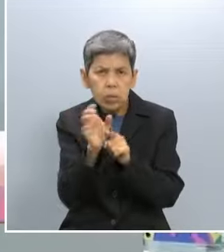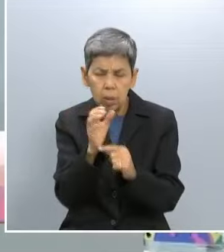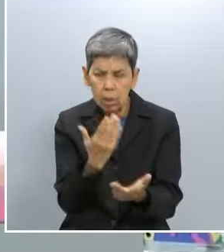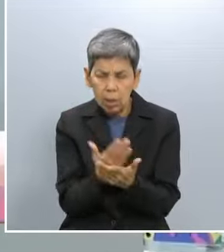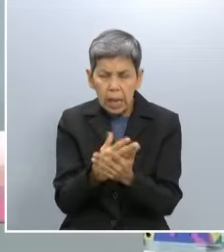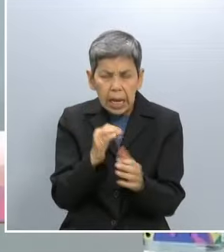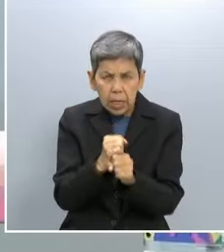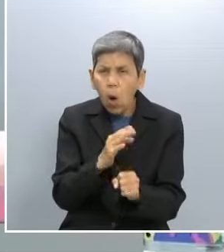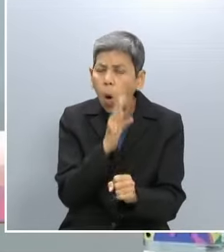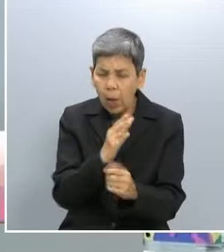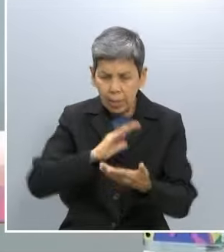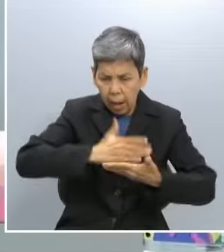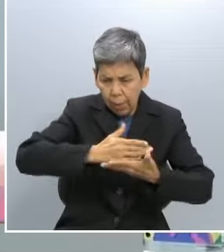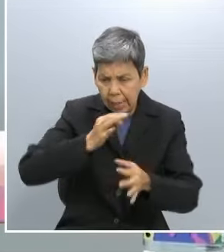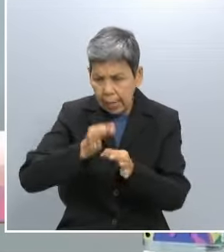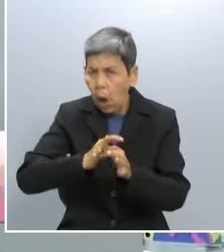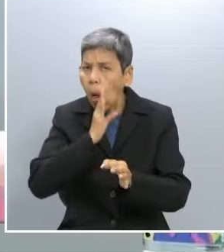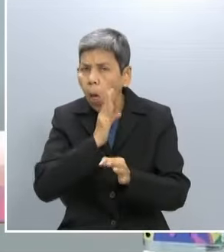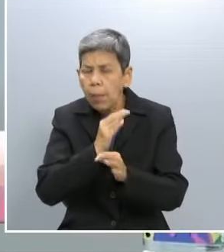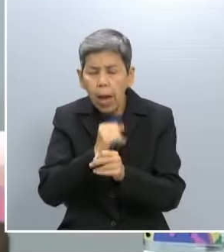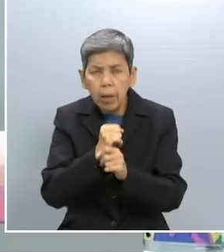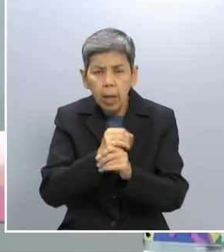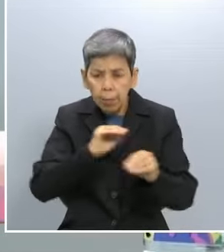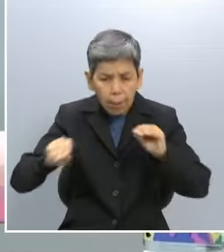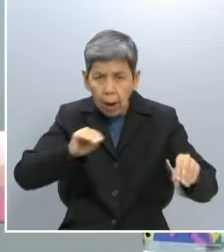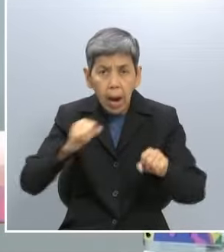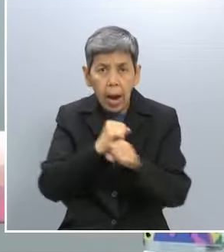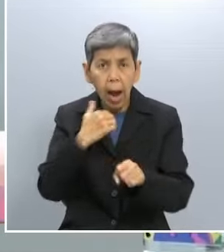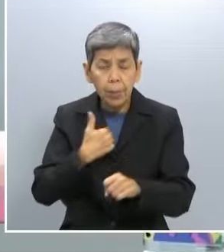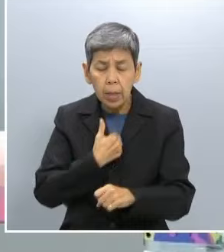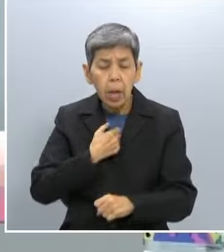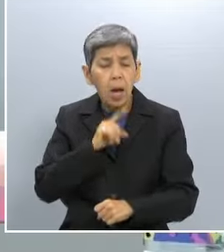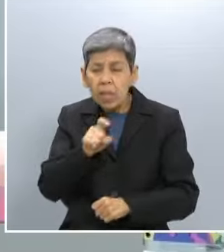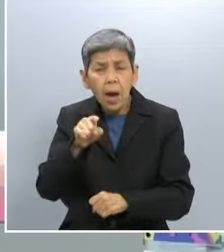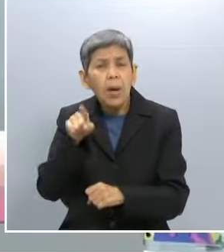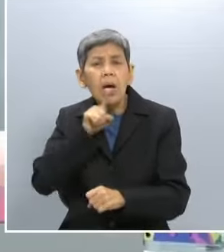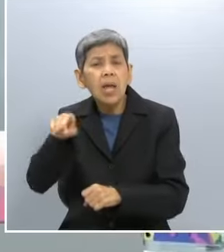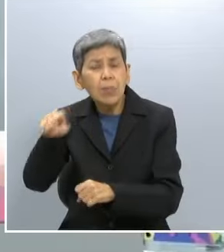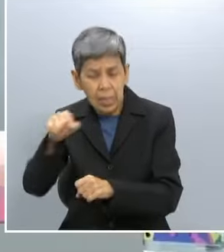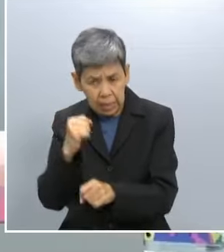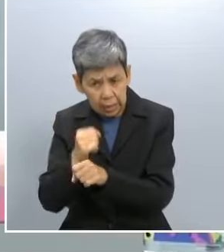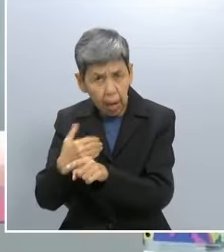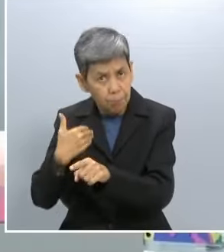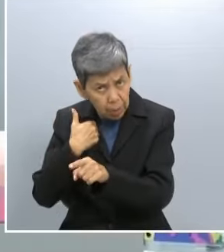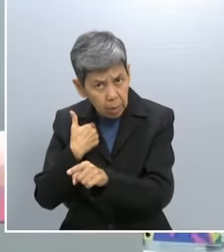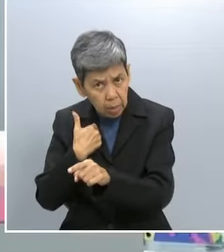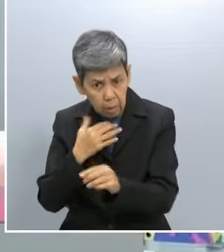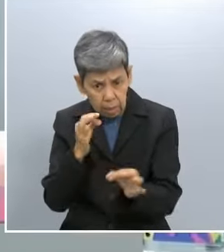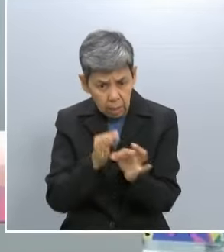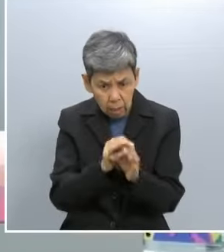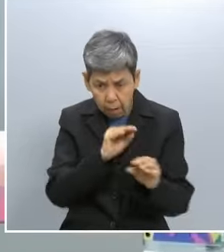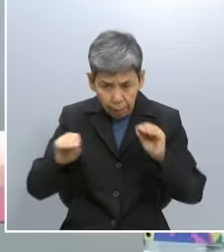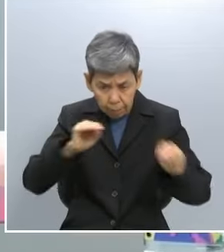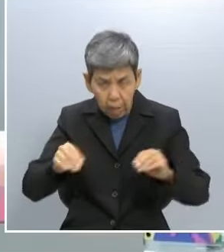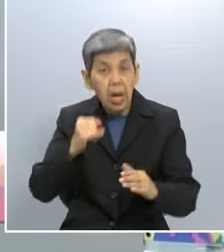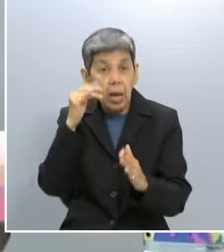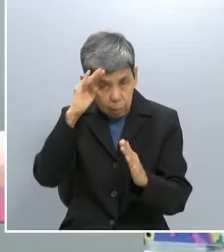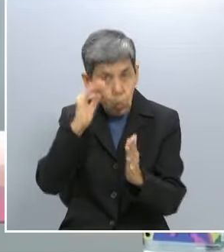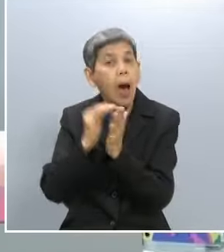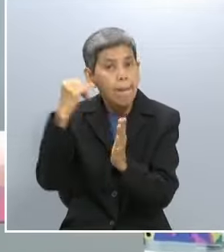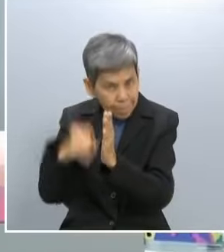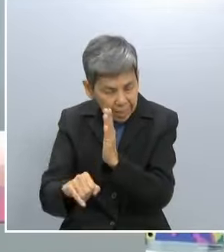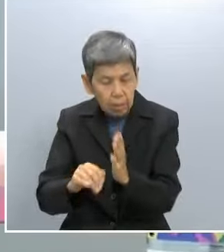องผิดเรื่องบัญชีม้าถูกไหมกูก็ต้องไปสอบเองว่าไอ้คิดเนี่ยมันแน่นอนมึงใช้บัญชีม้ามึงตำรวจมึงผิดแน่น